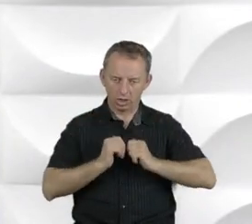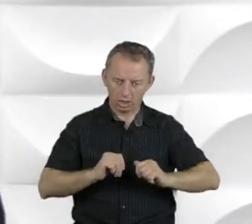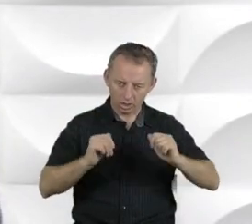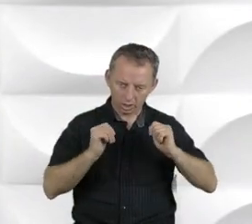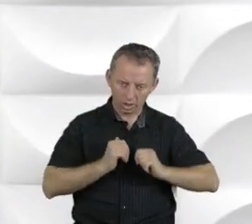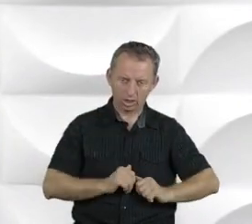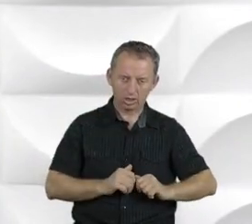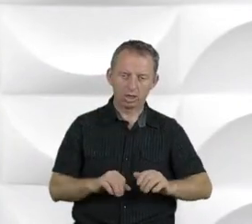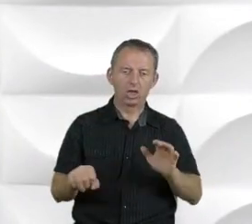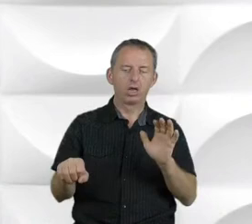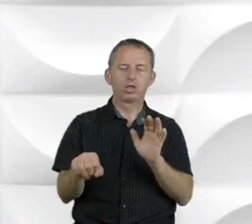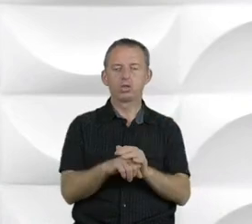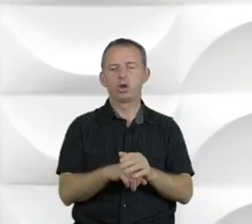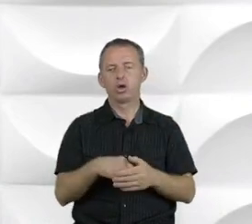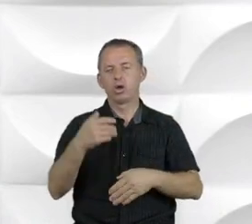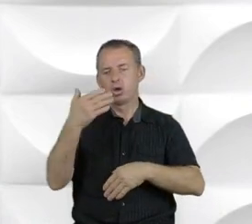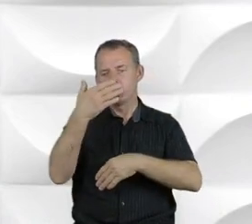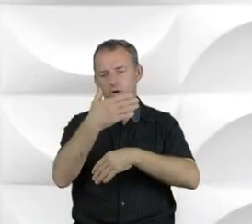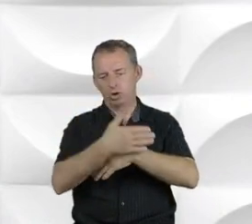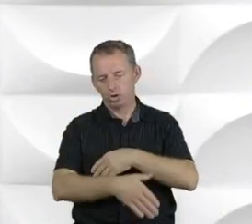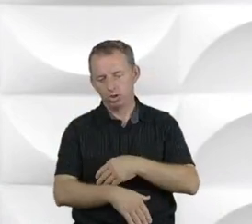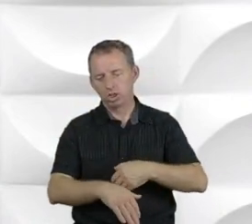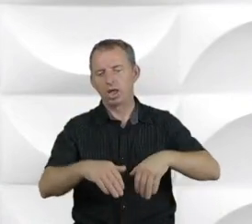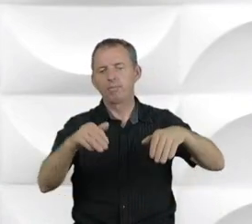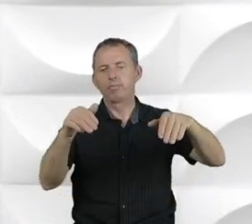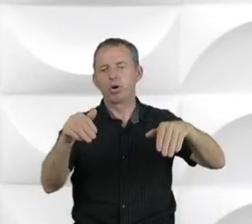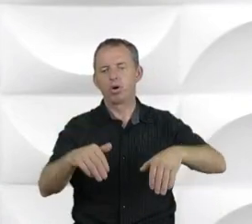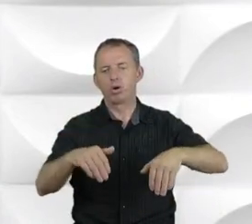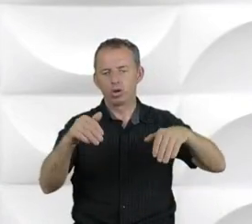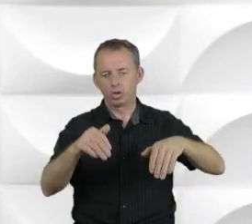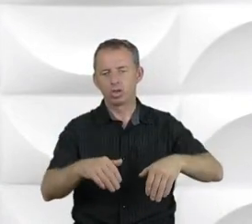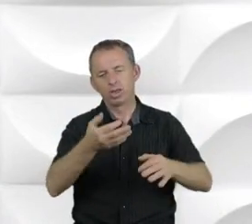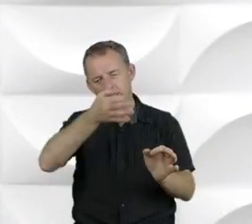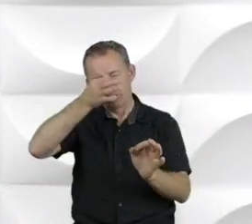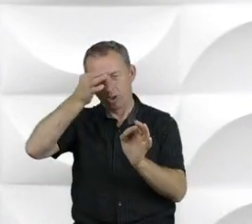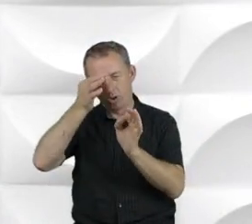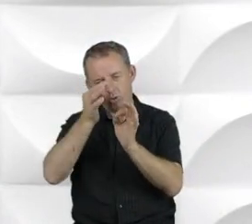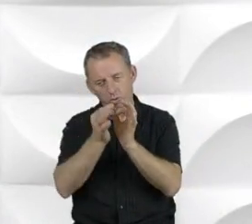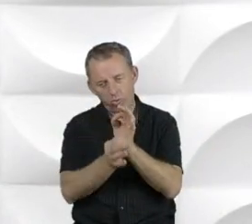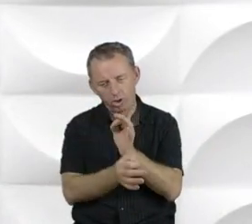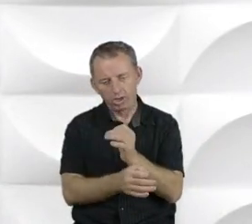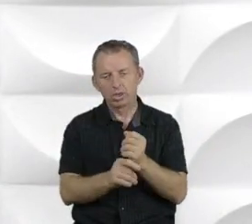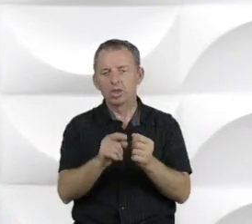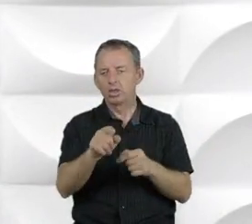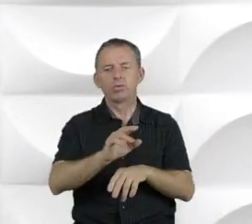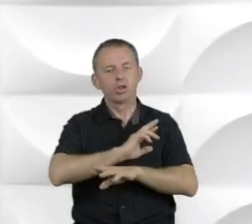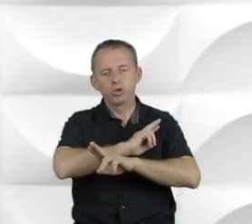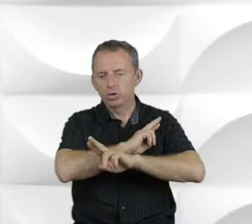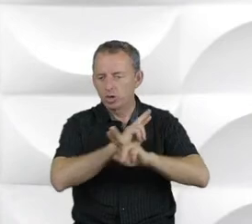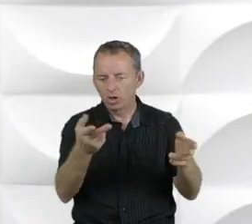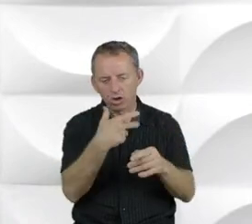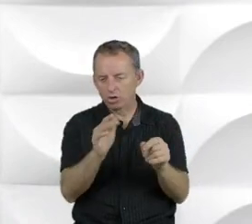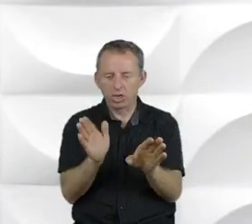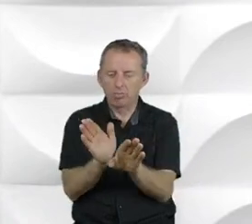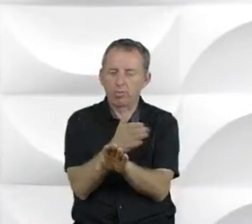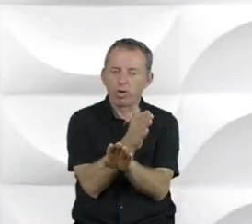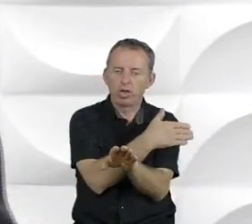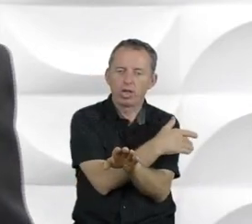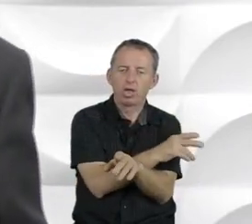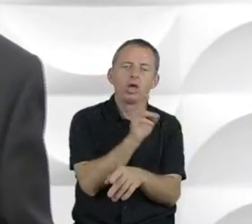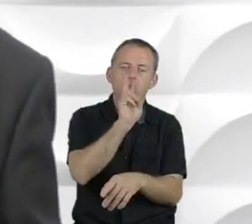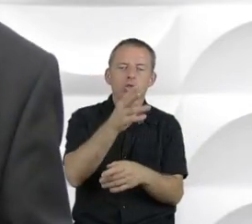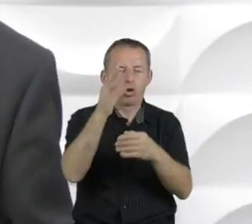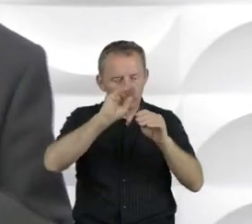do końca możliwości. Jest precyzyjny w tym, aby nikogo nie pominąć, kto